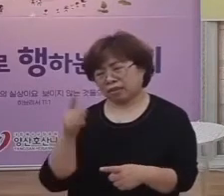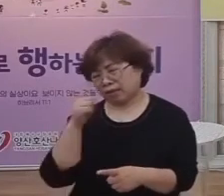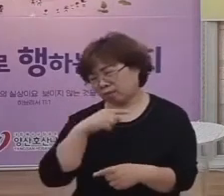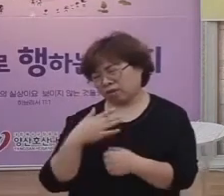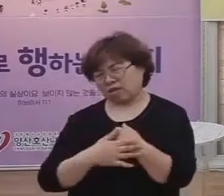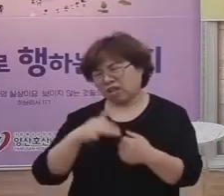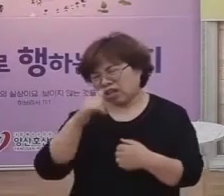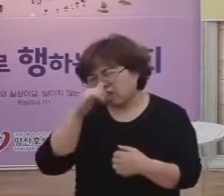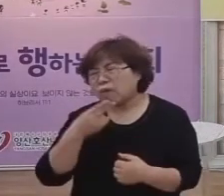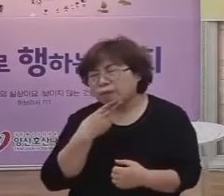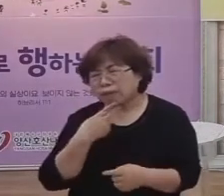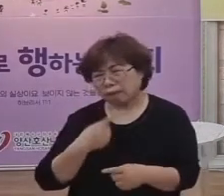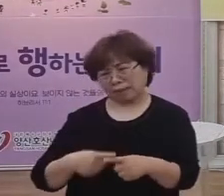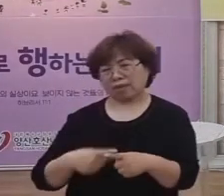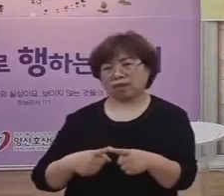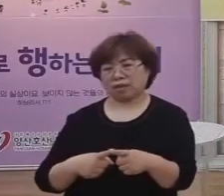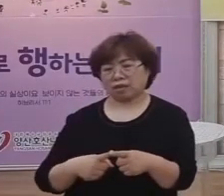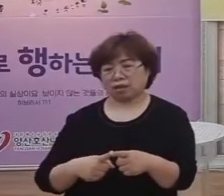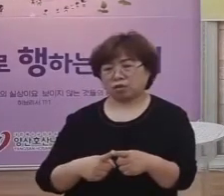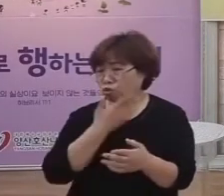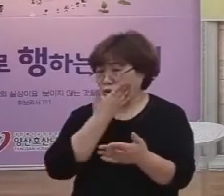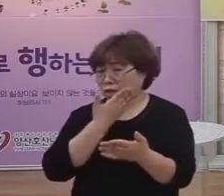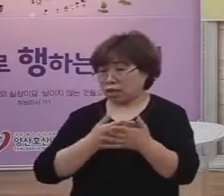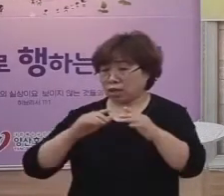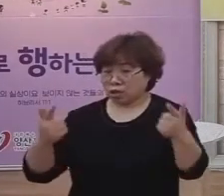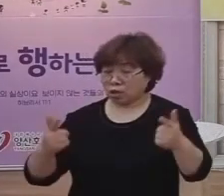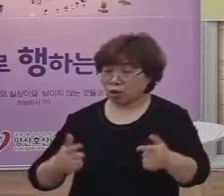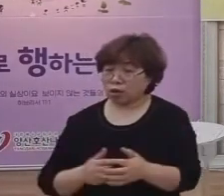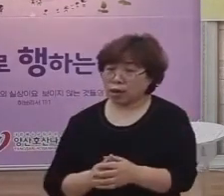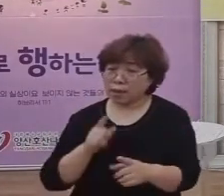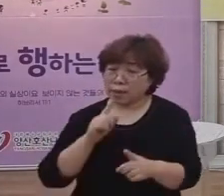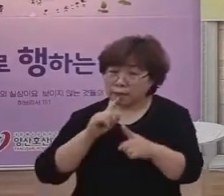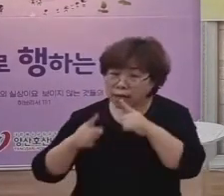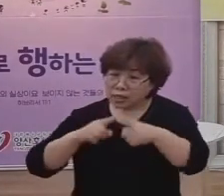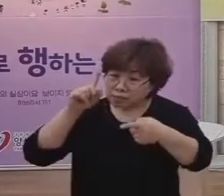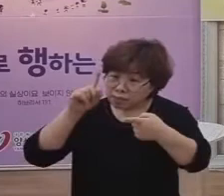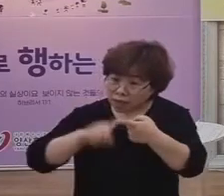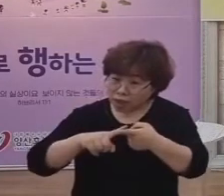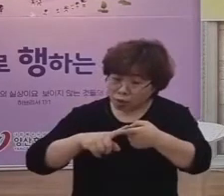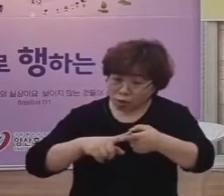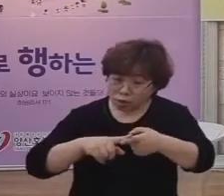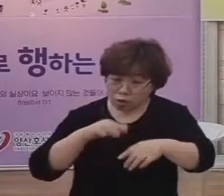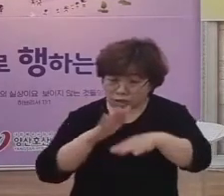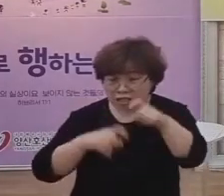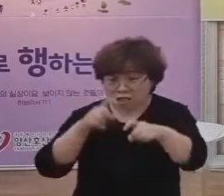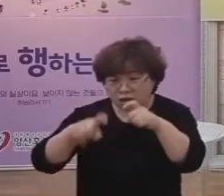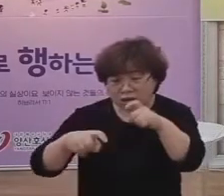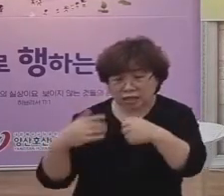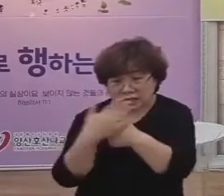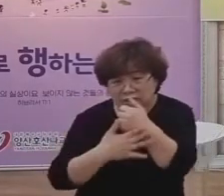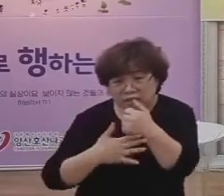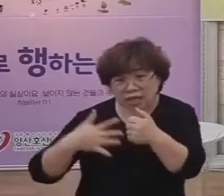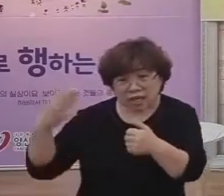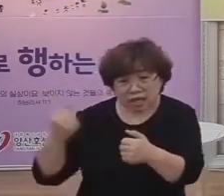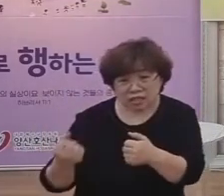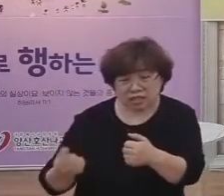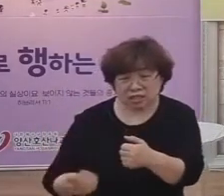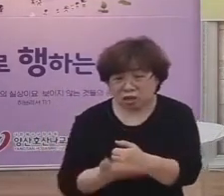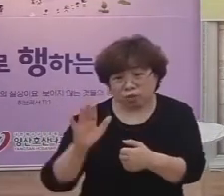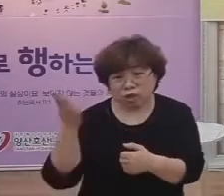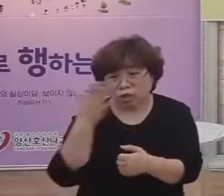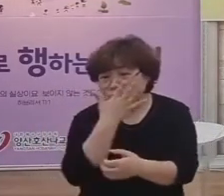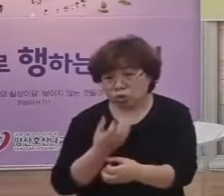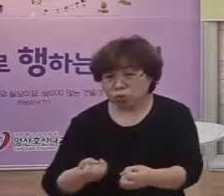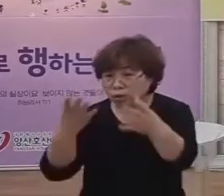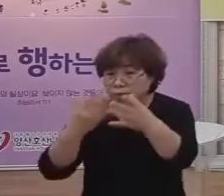안 된다 이게 아니라 이제는 그 말씀 따라 실천하는 은혜가 있기를 주의 이름으로 축복합니다. 이게